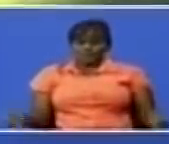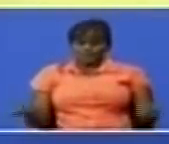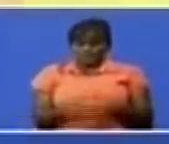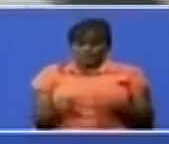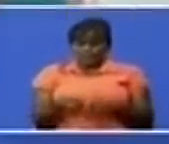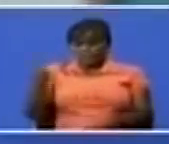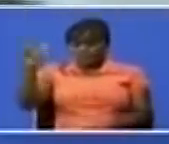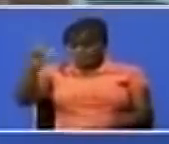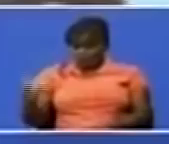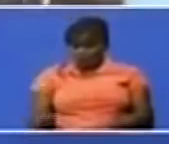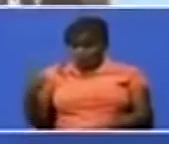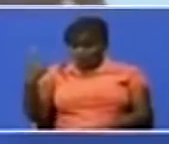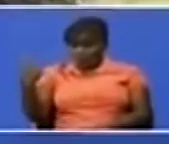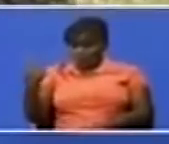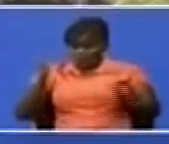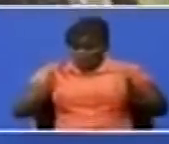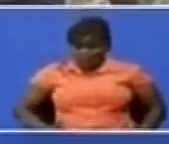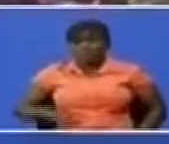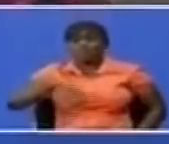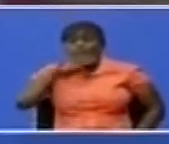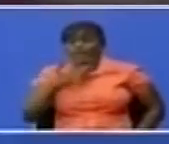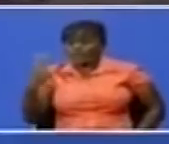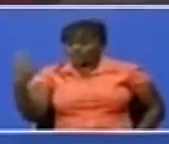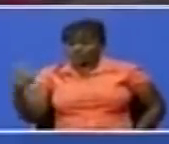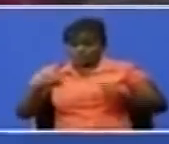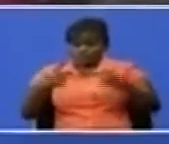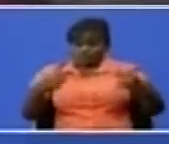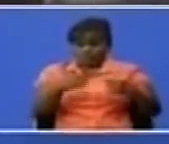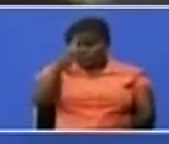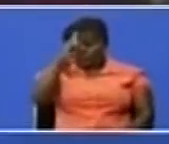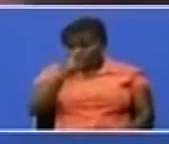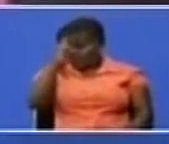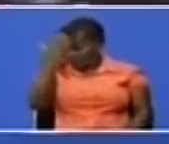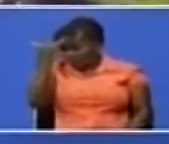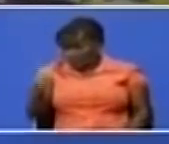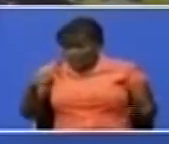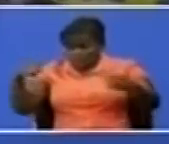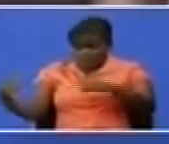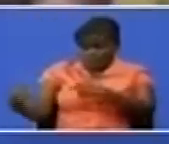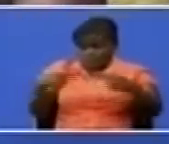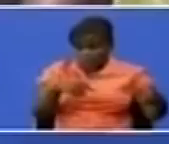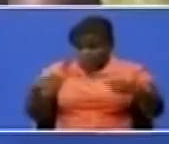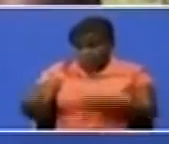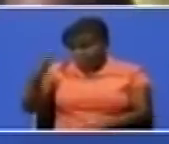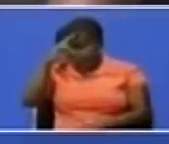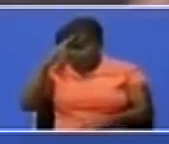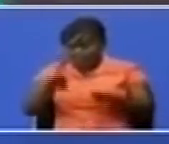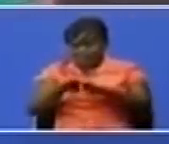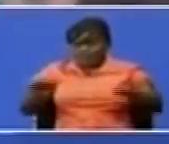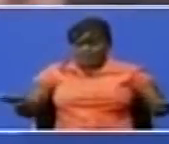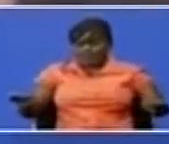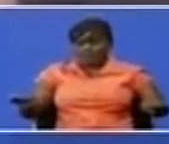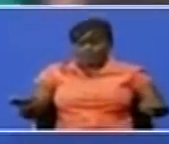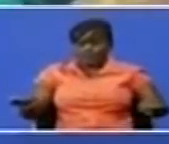Tukihitimishia pwani, mtu mmoja ameuawa na wengine wawili kujeruhiwa vibaya baada ya makabiliano na polisi kwenye mzozo wa ardhi eneo